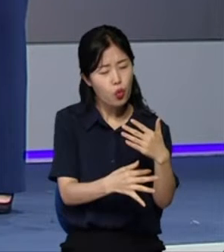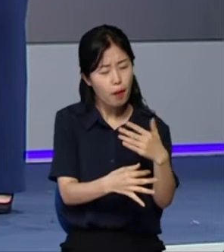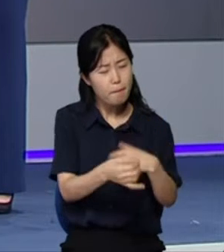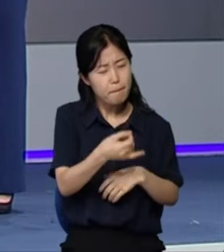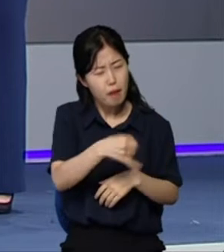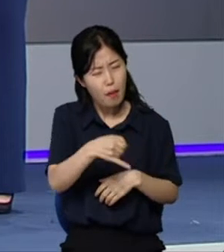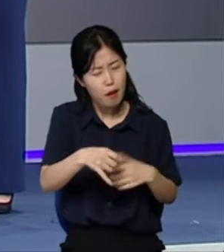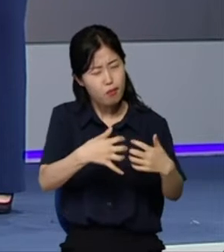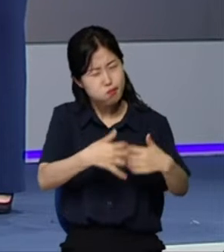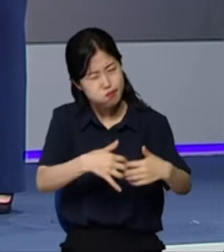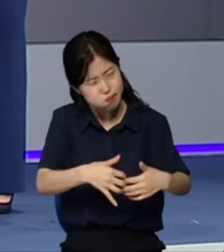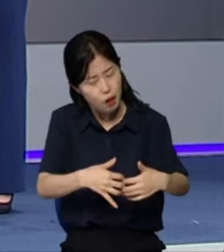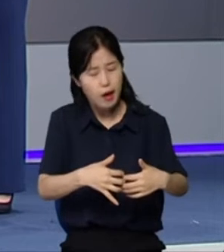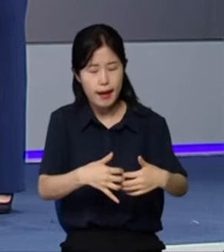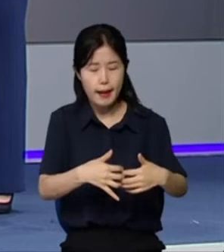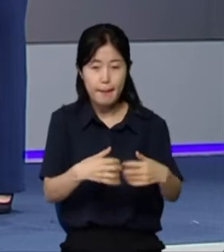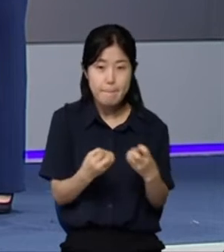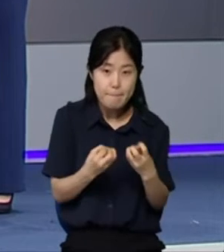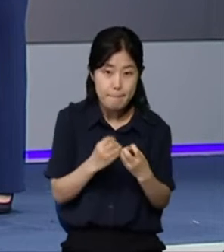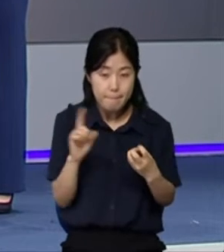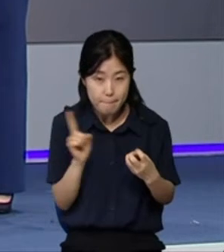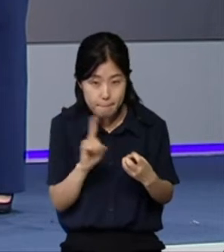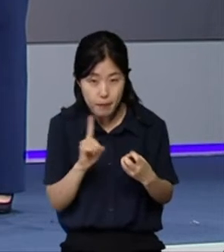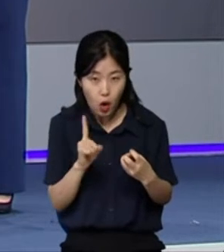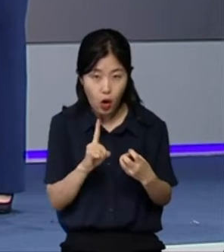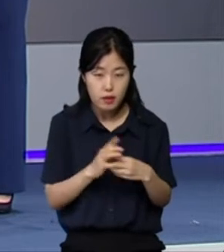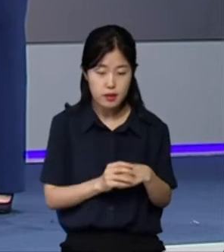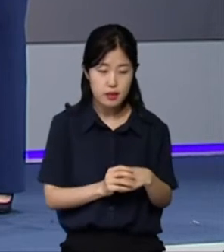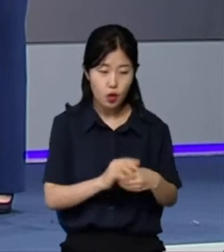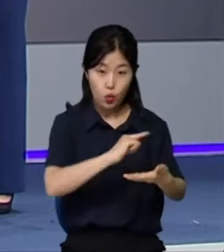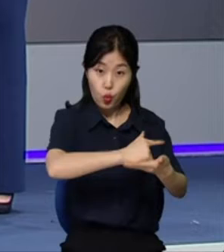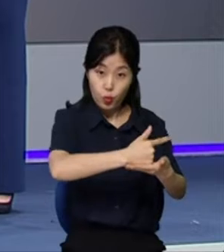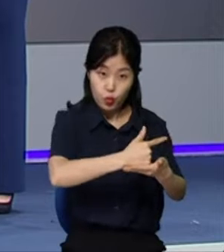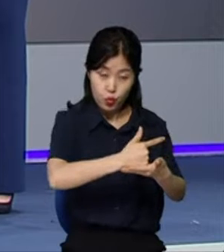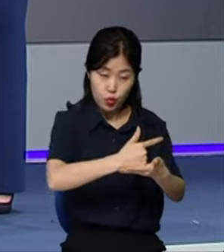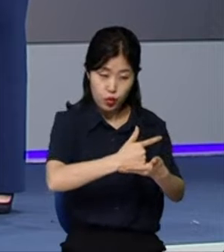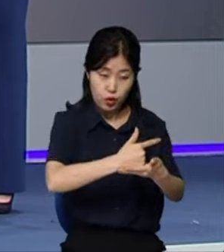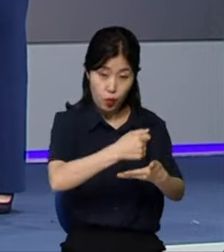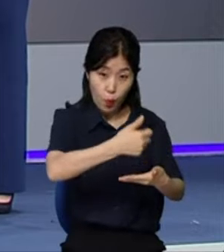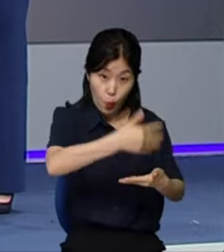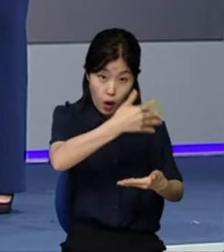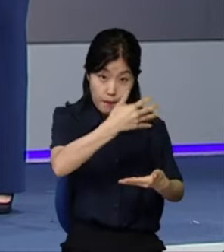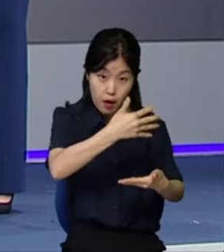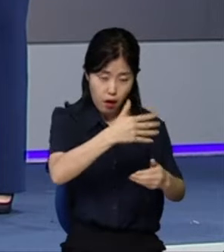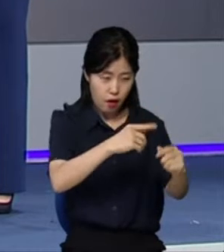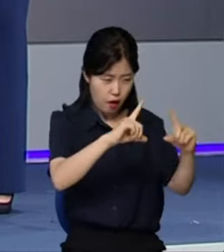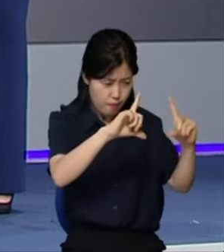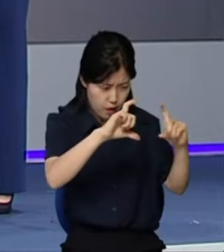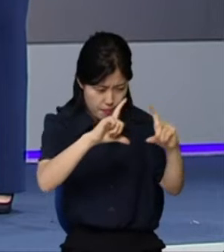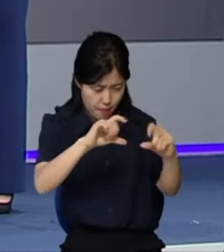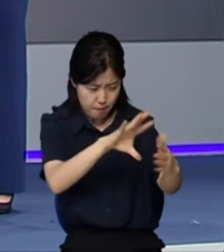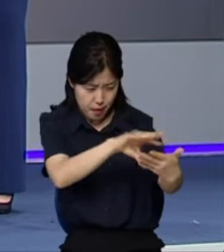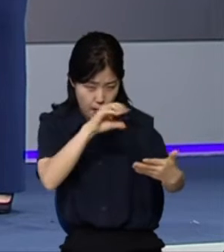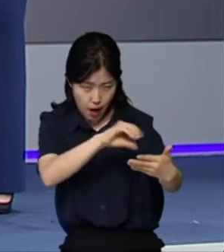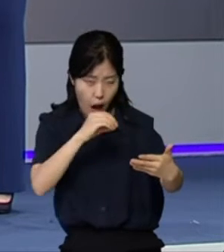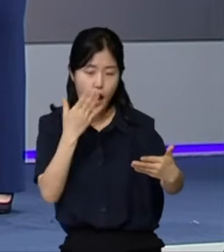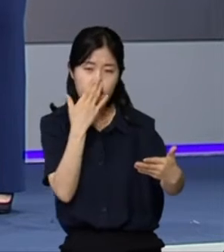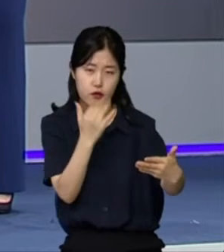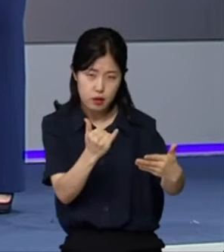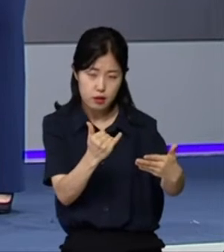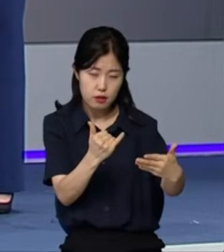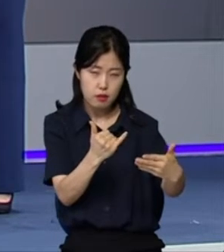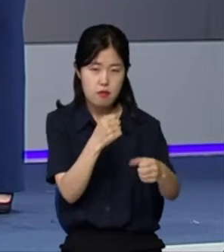이들은 방법을 바꿔 수분 간격으로 노트북 화면을 캡처하는 악성코드를 심어 씁니다